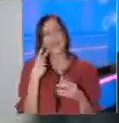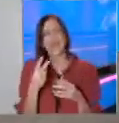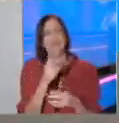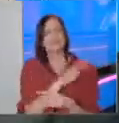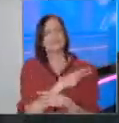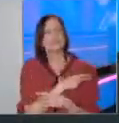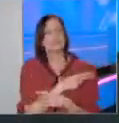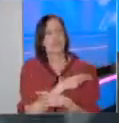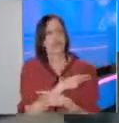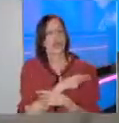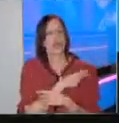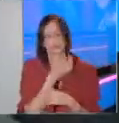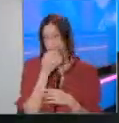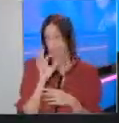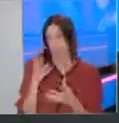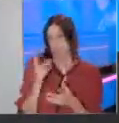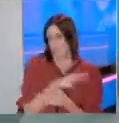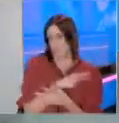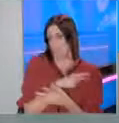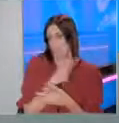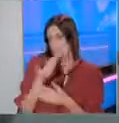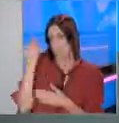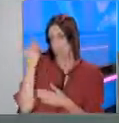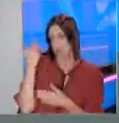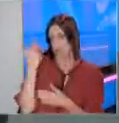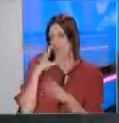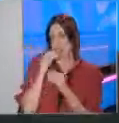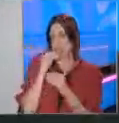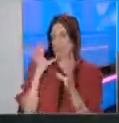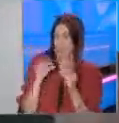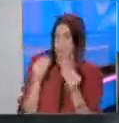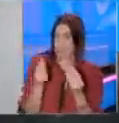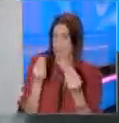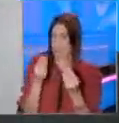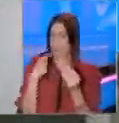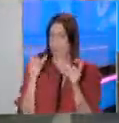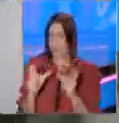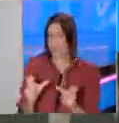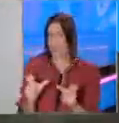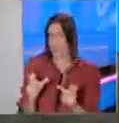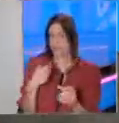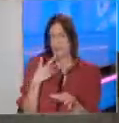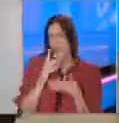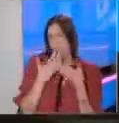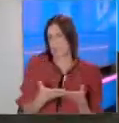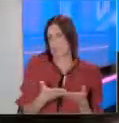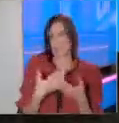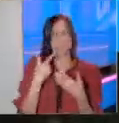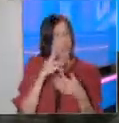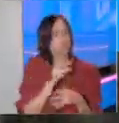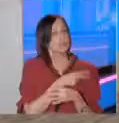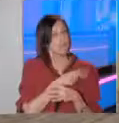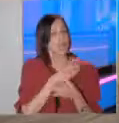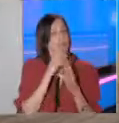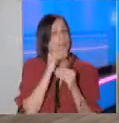המשטרה. כן, השאלה היא מה המשטרה, נגיד מה המשטרה, אם מראש הייתם מדברת עם מישהו, זה היה נמנע? התחושה היא שזה לא היה עוזר. המשטרה דיברה, הכל